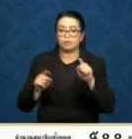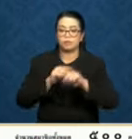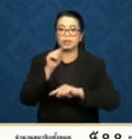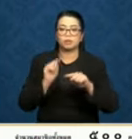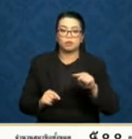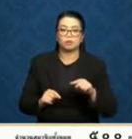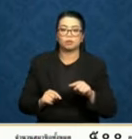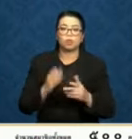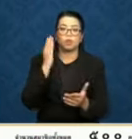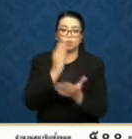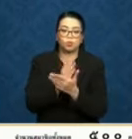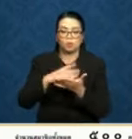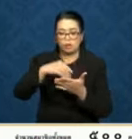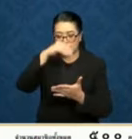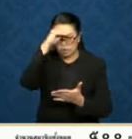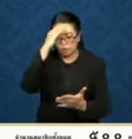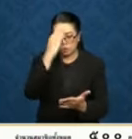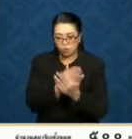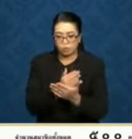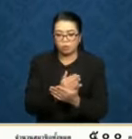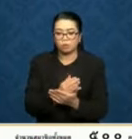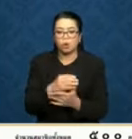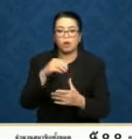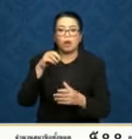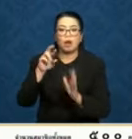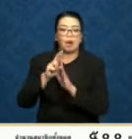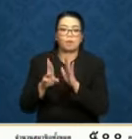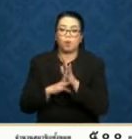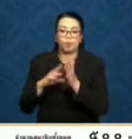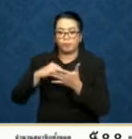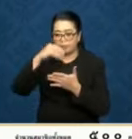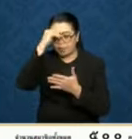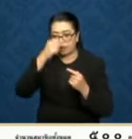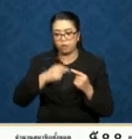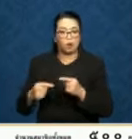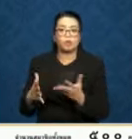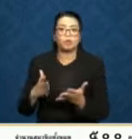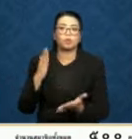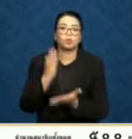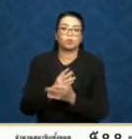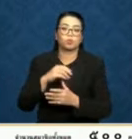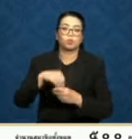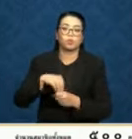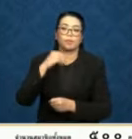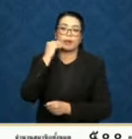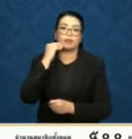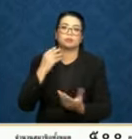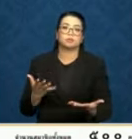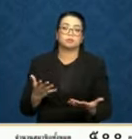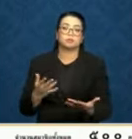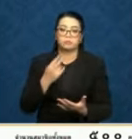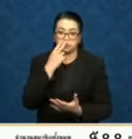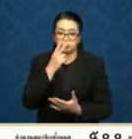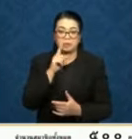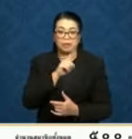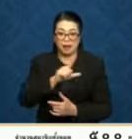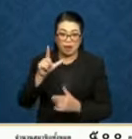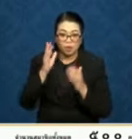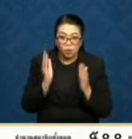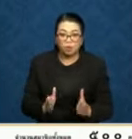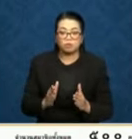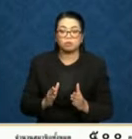บ